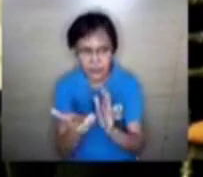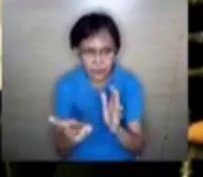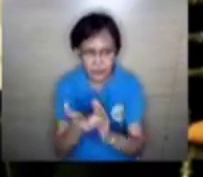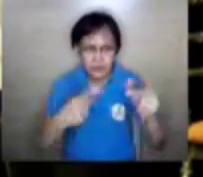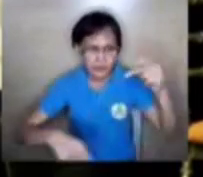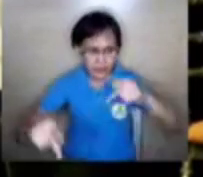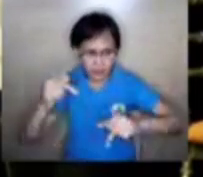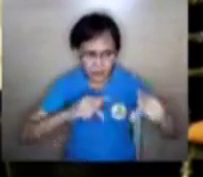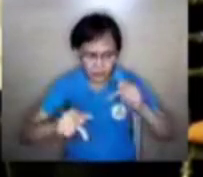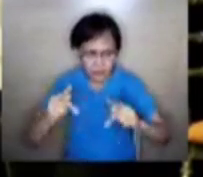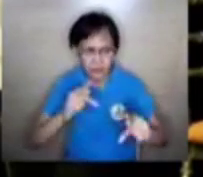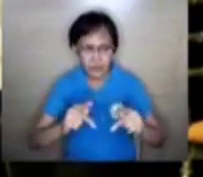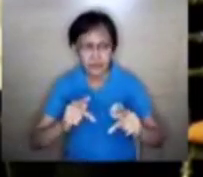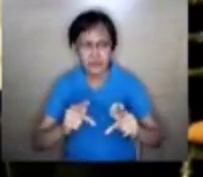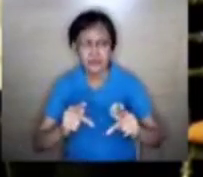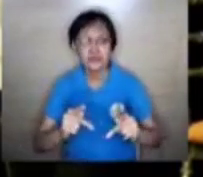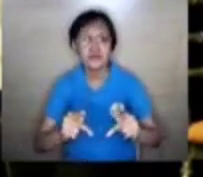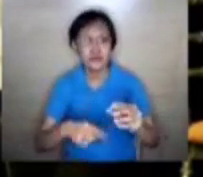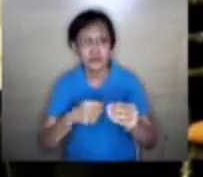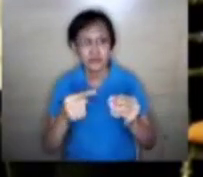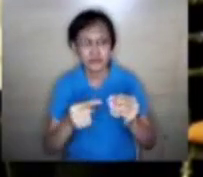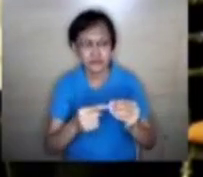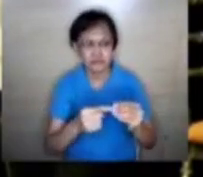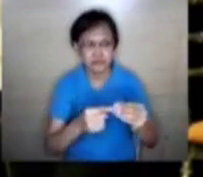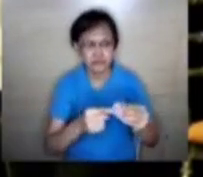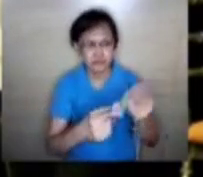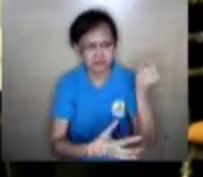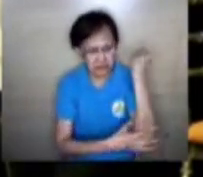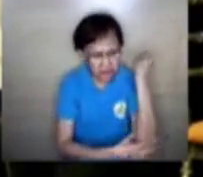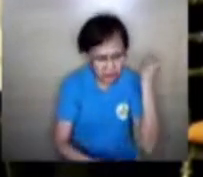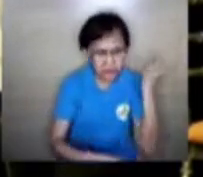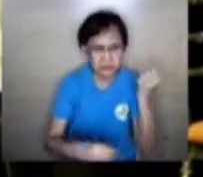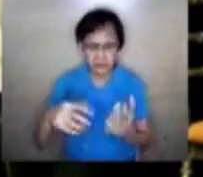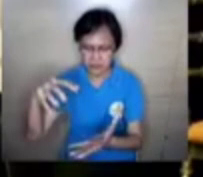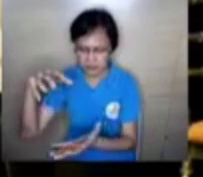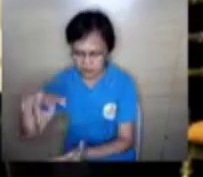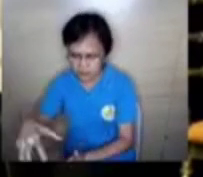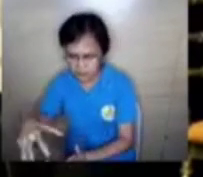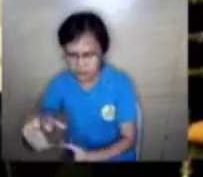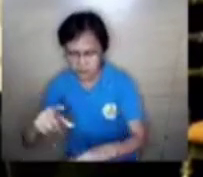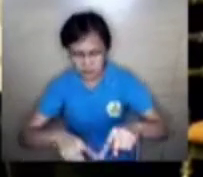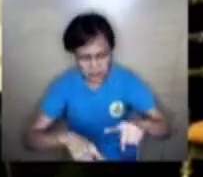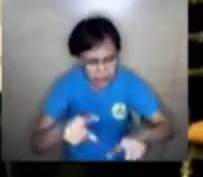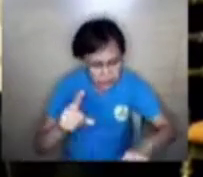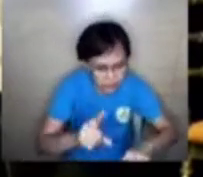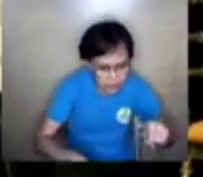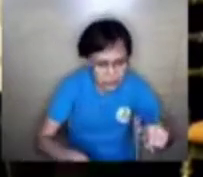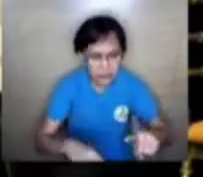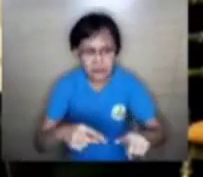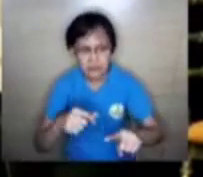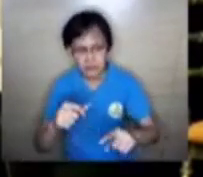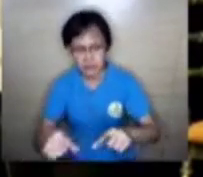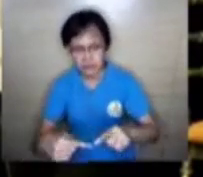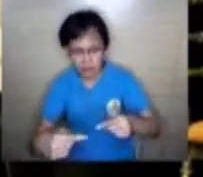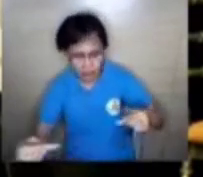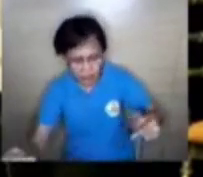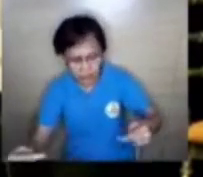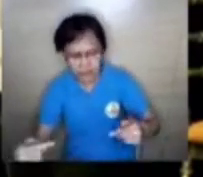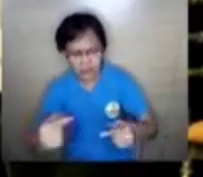pamahalaan. Walang mayaman, walang mahirap. Ang kaibigan, meron. Ang hindi kasundo, meron pa rin.